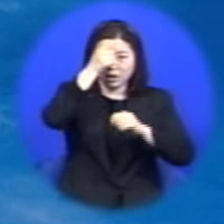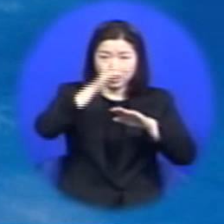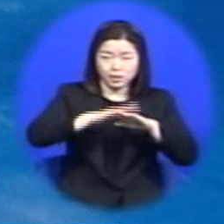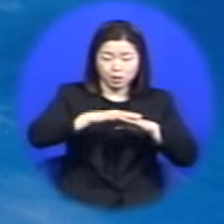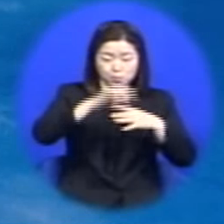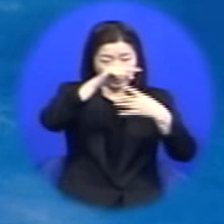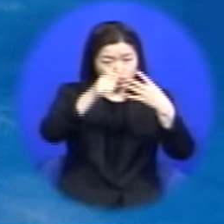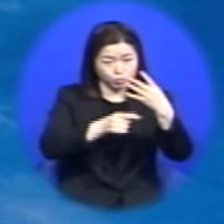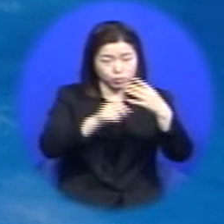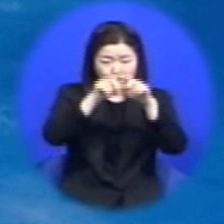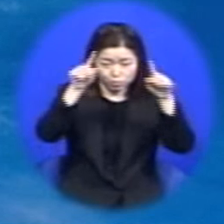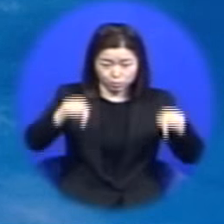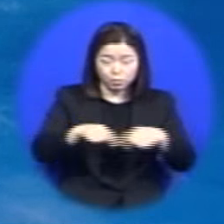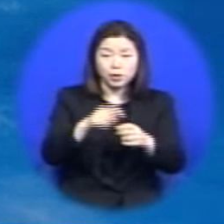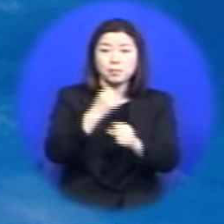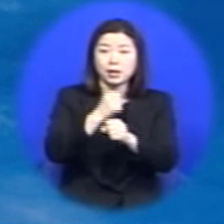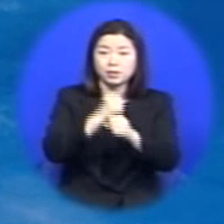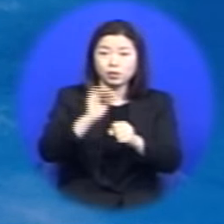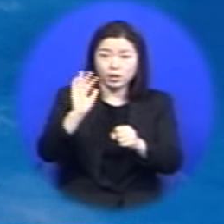순서지 만들어야 되겠죠.